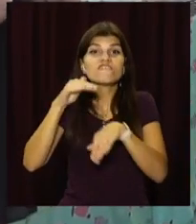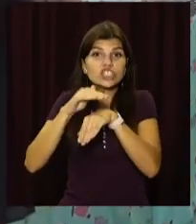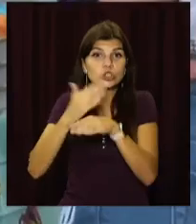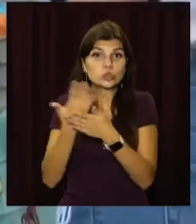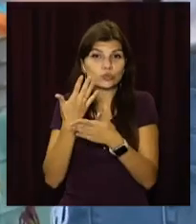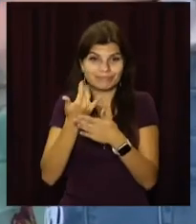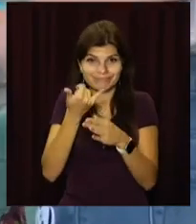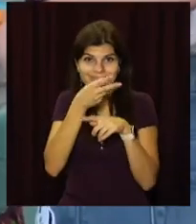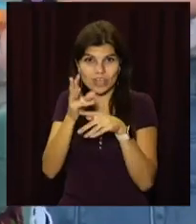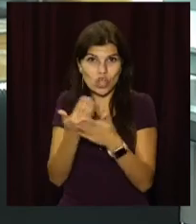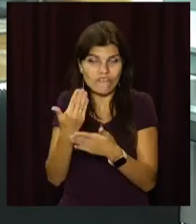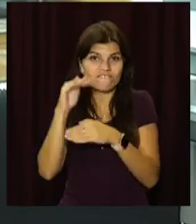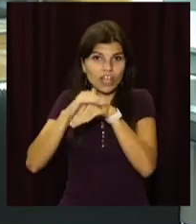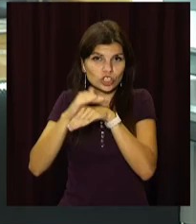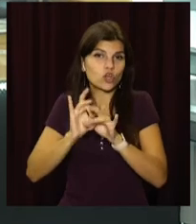сюжеті.